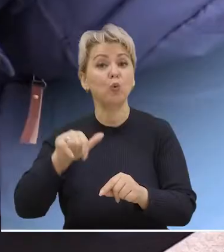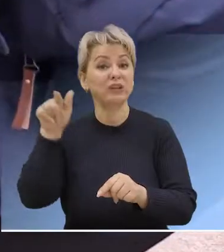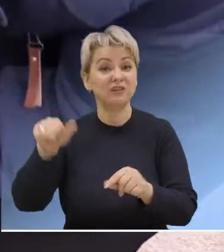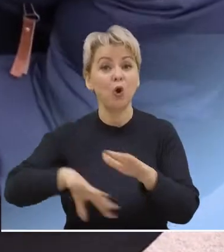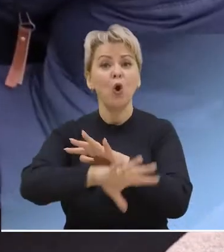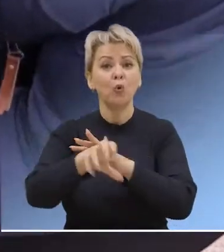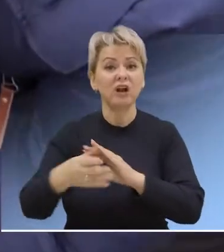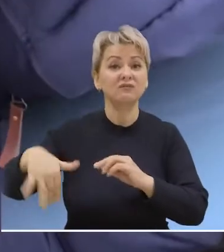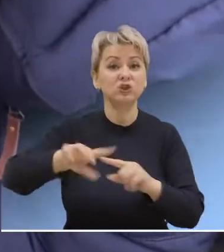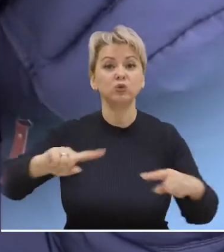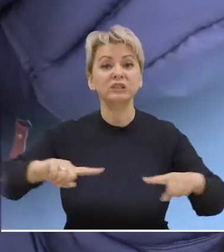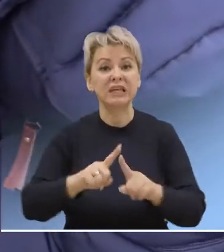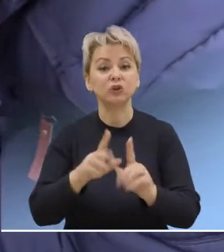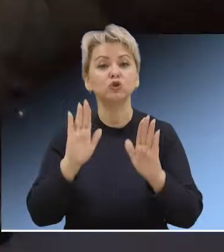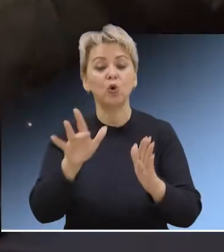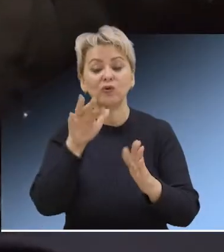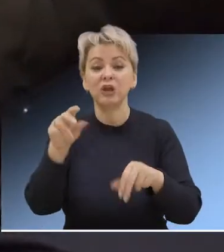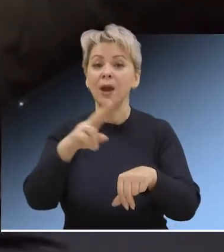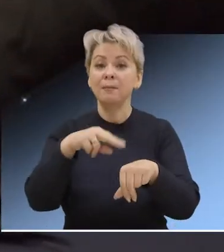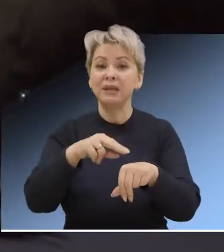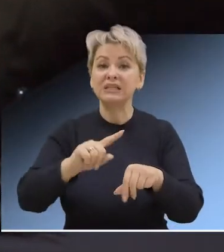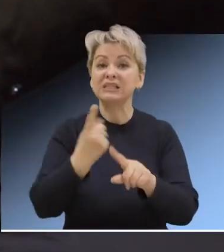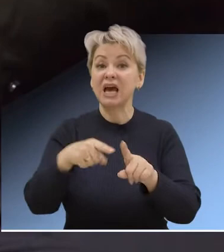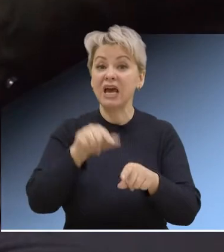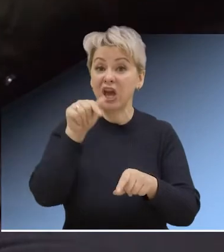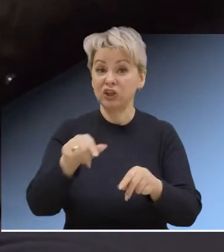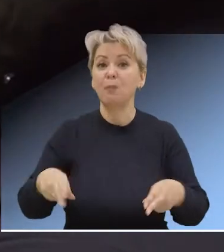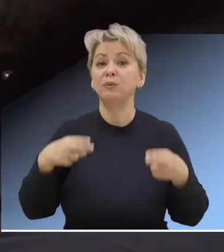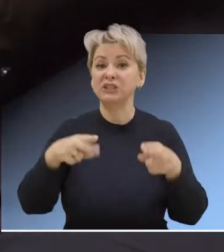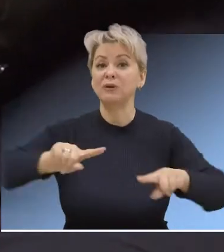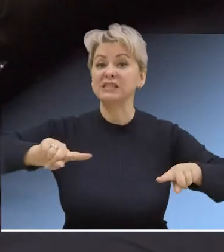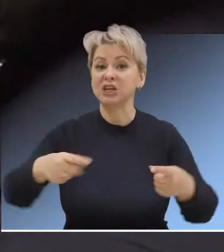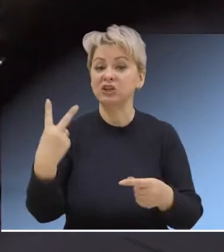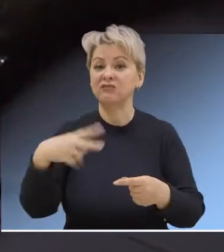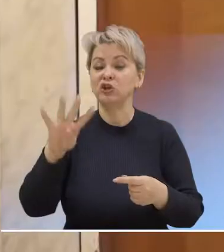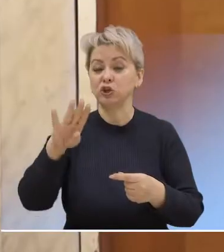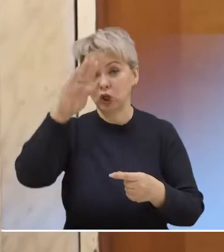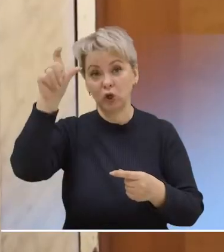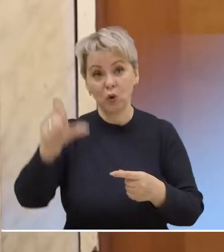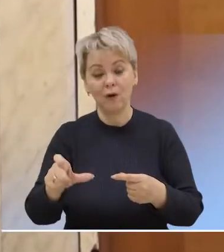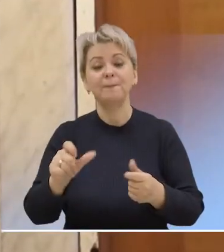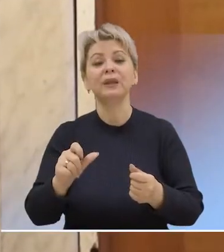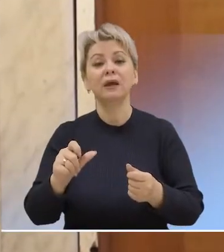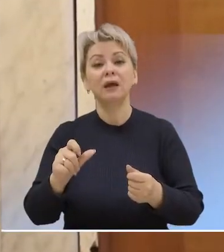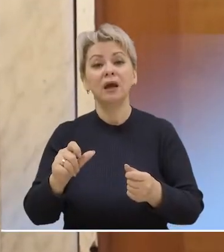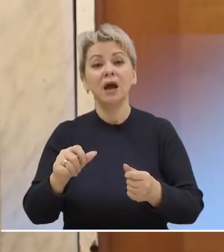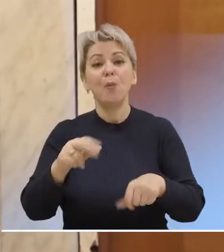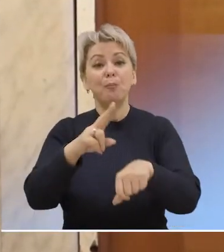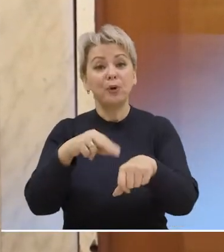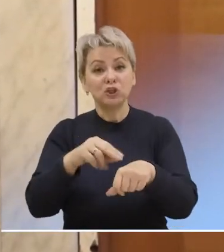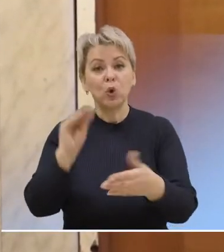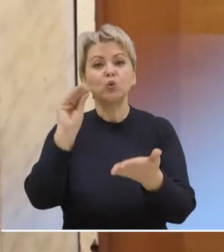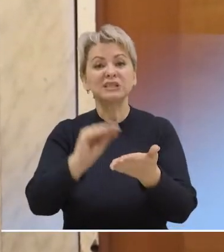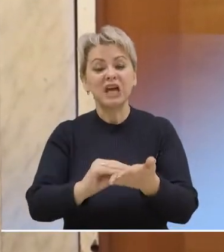кто-то украл его все навороты. Уже в скором времени оперативники за совершение этого преступления задержали 24-летнего